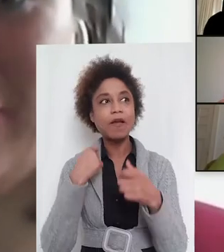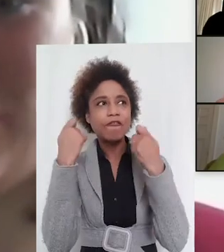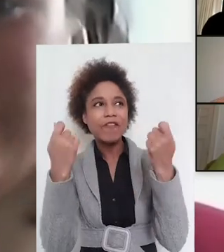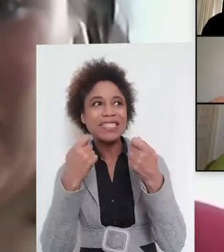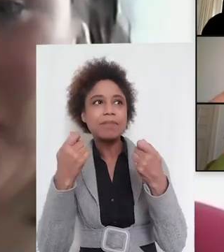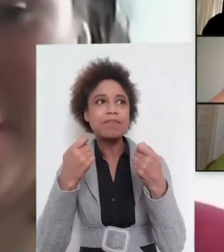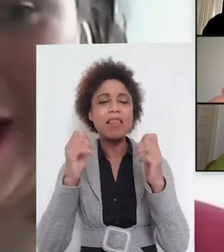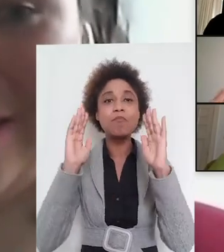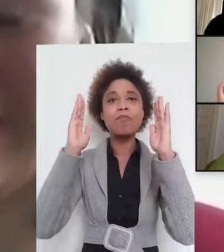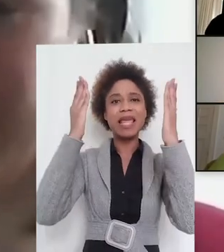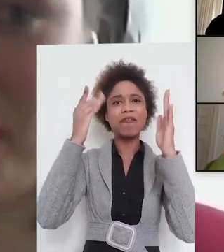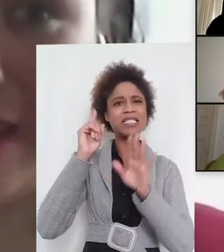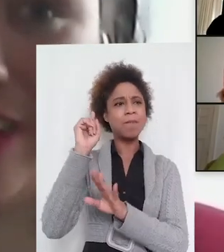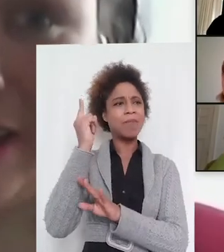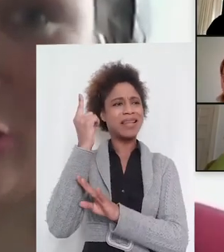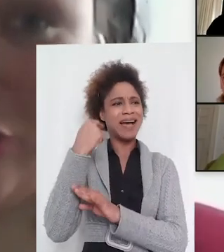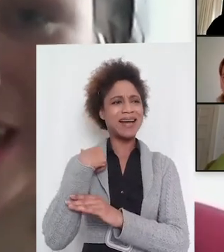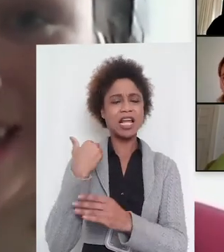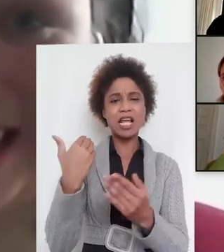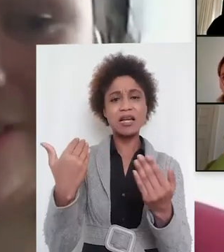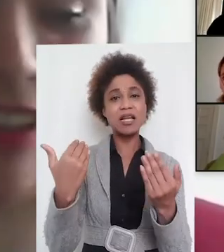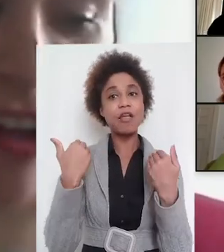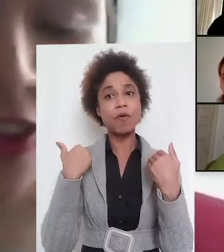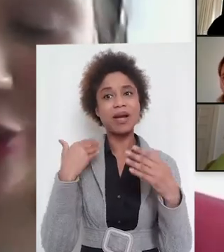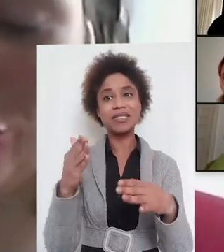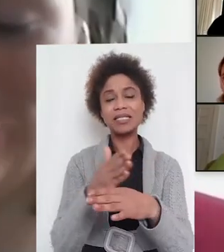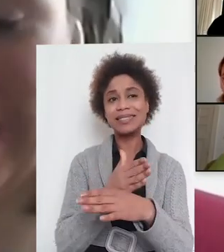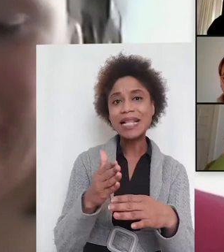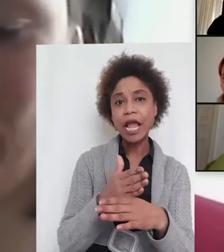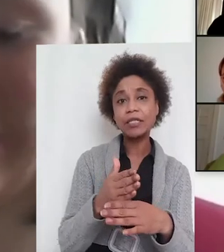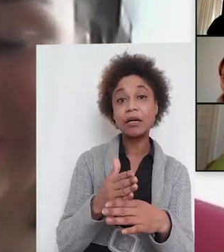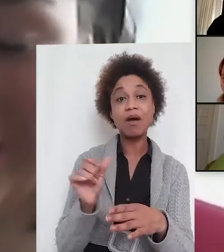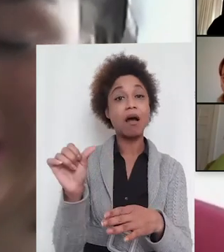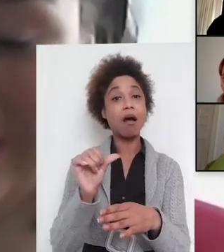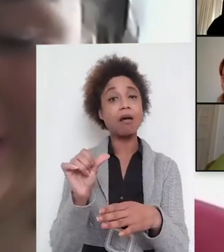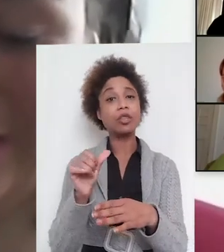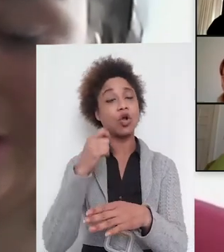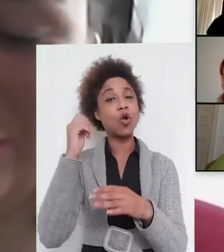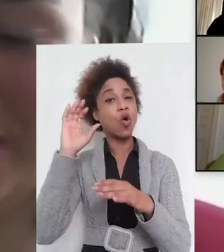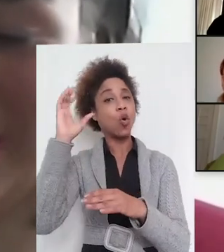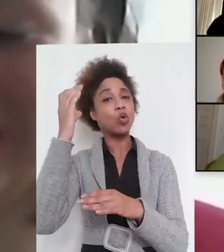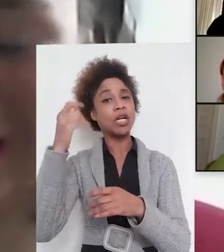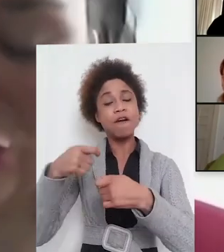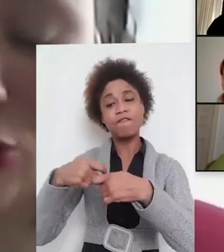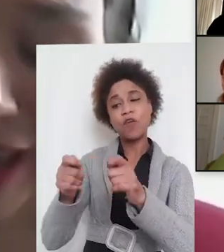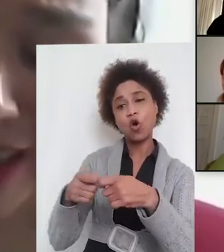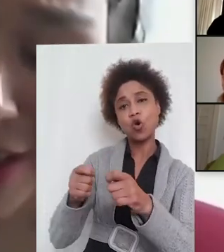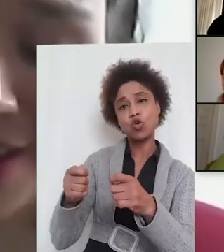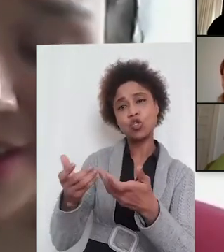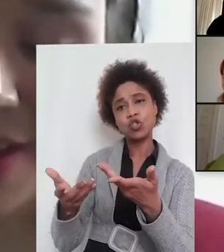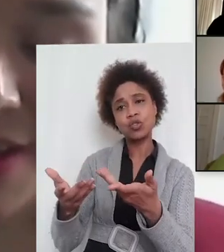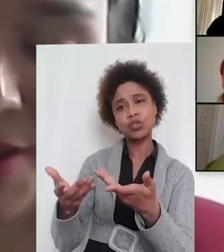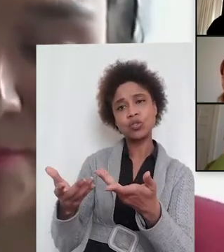festivalbeleving is het gewoon heel belangrijk dat die informatie er gewoon tijdig is. Je andere culturele voorstellingen net zo